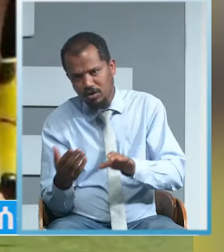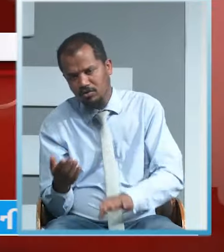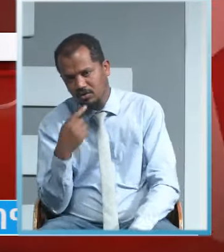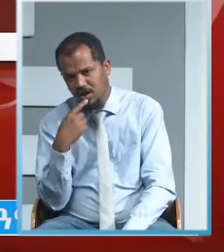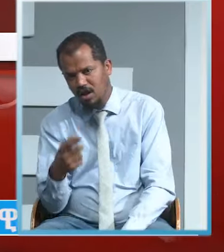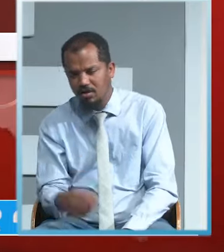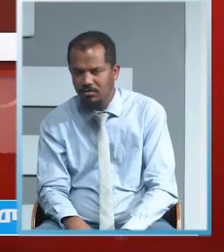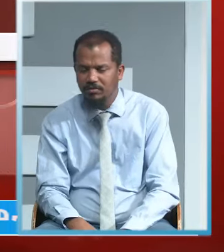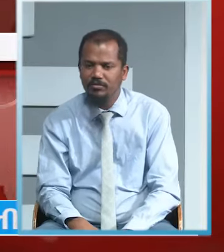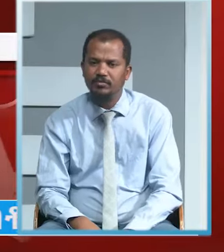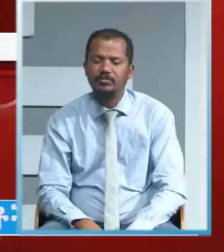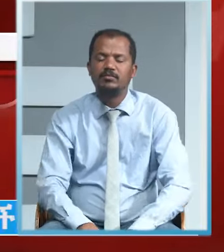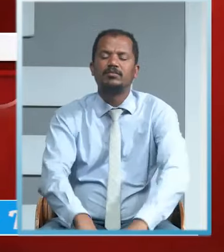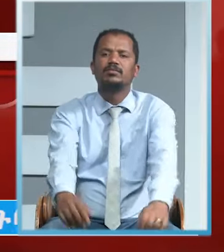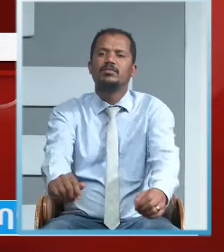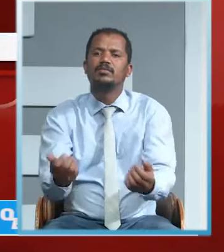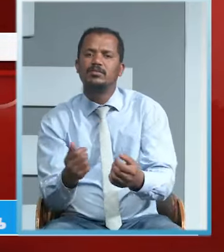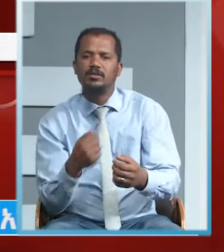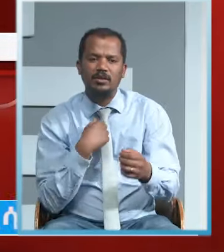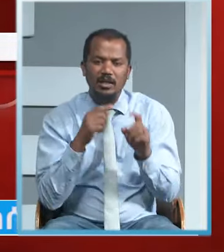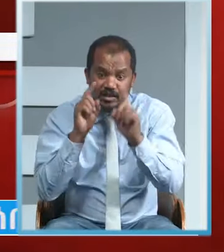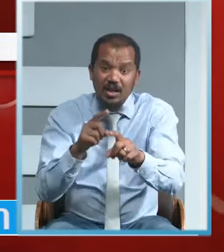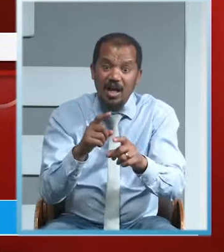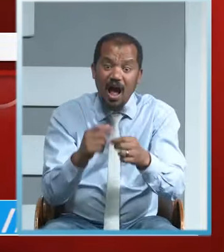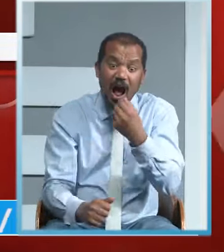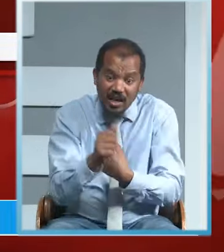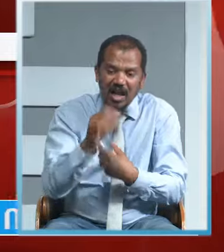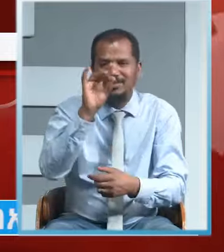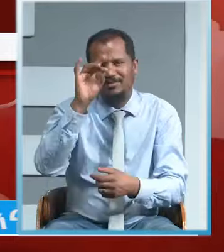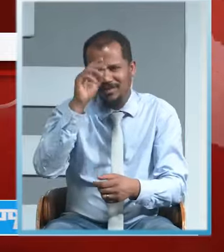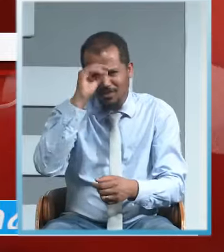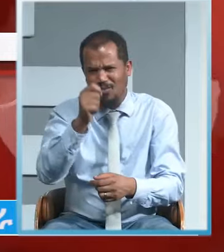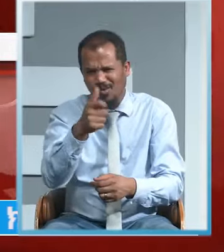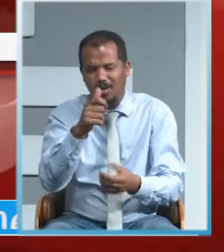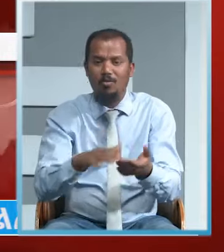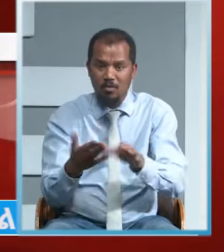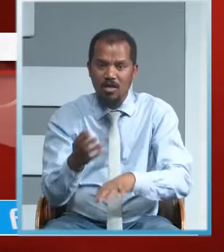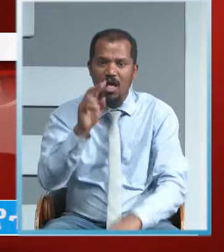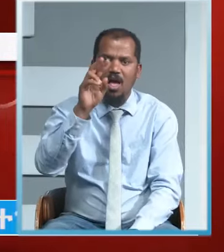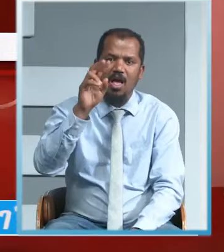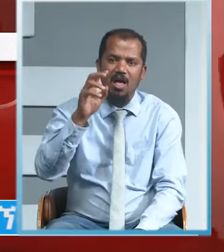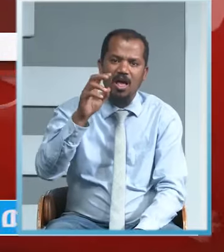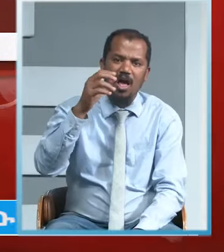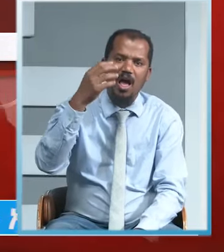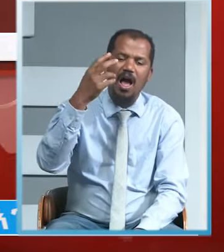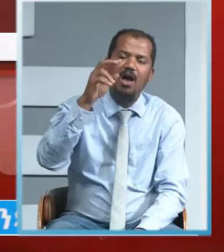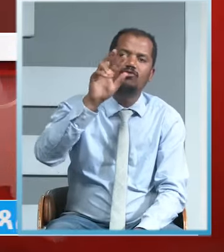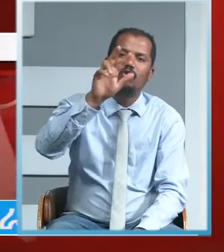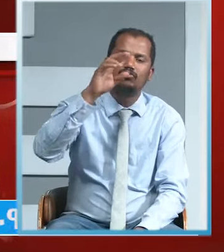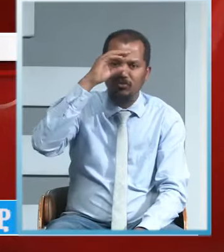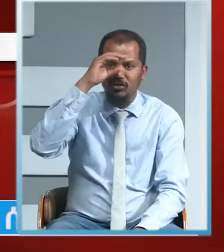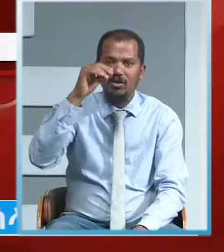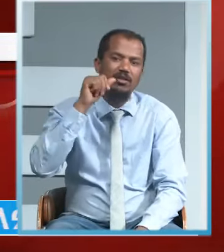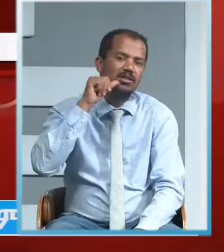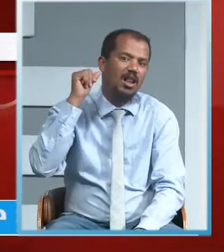ተናግረዋል። በአደጋው ላይ ቦታው ላይ 8 ሰው የሞተበት ሁኔታ ነው ያለው። ከሰባቱ 19 ነበረ 3 ሰው